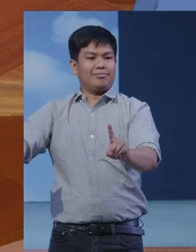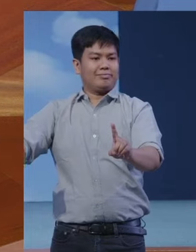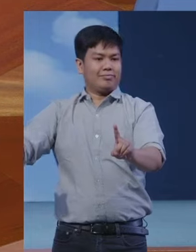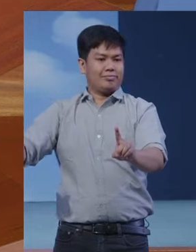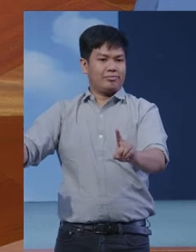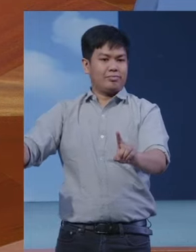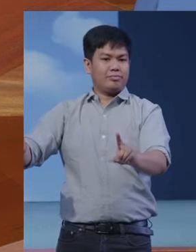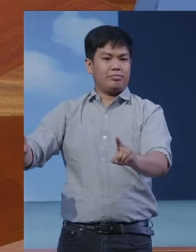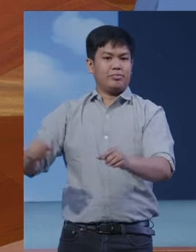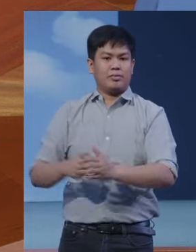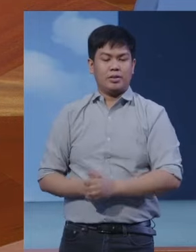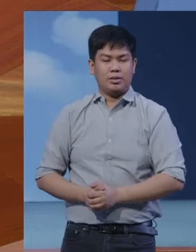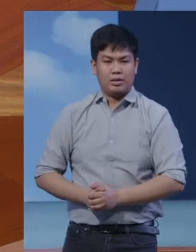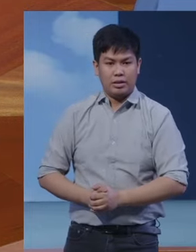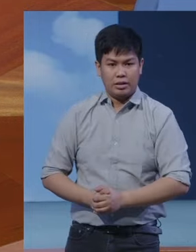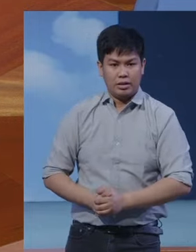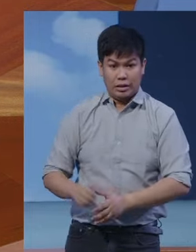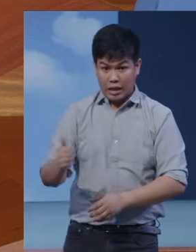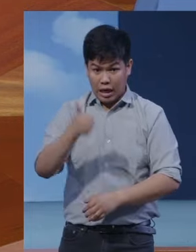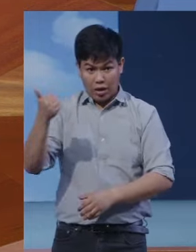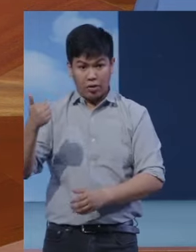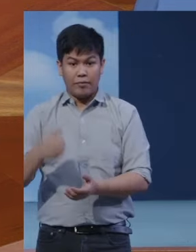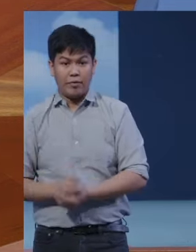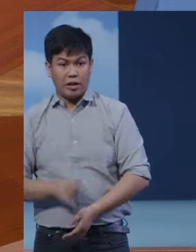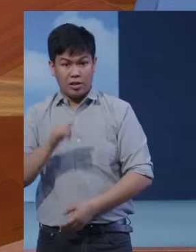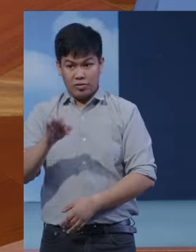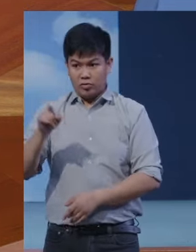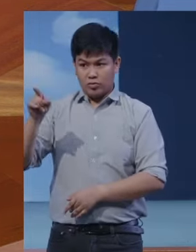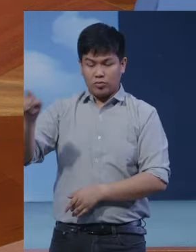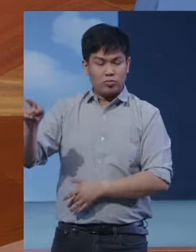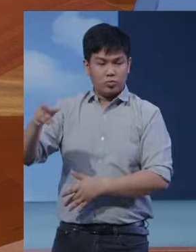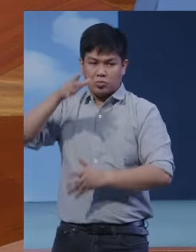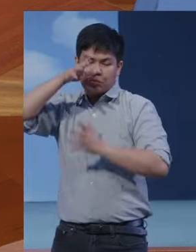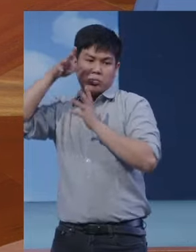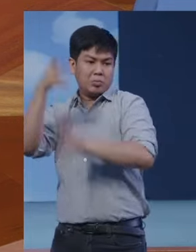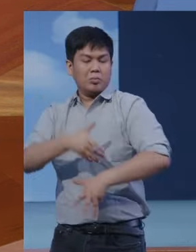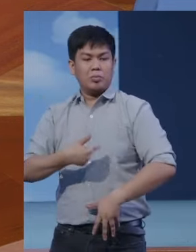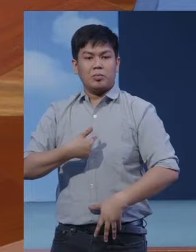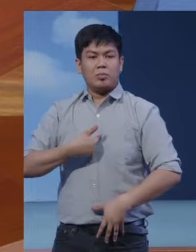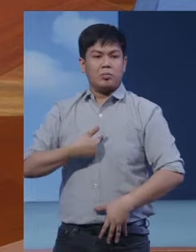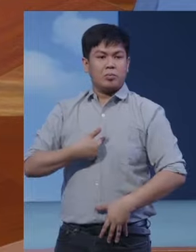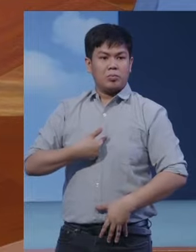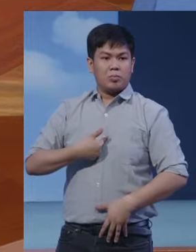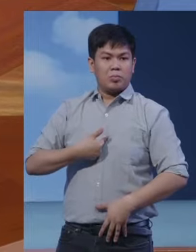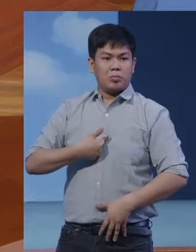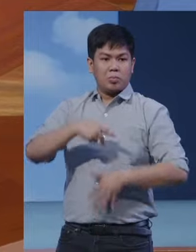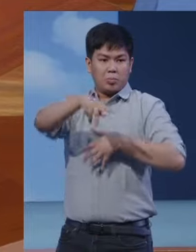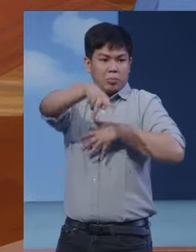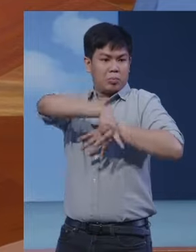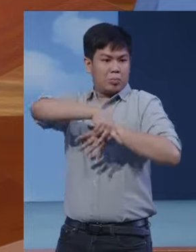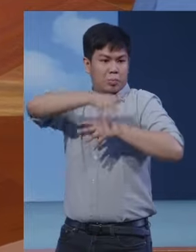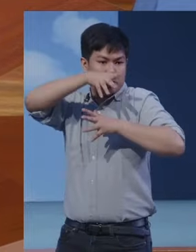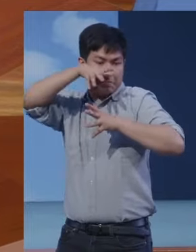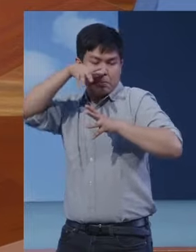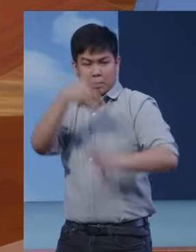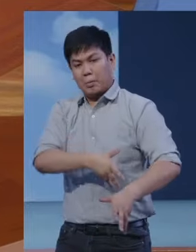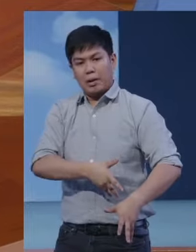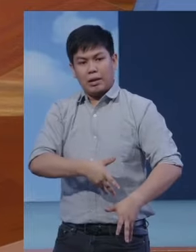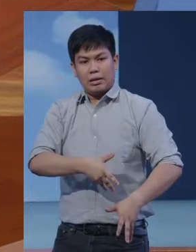marriage the other is permanent desertion permanenteng